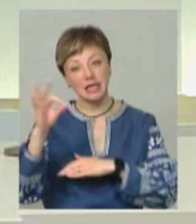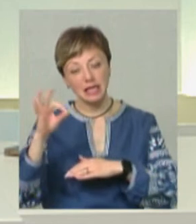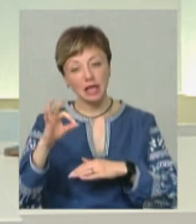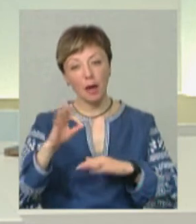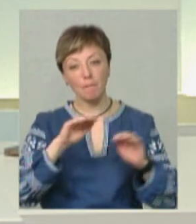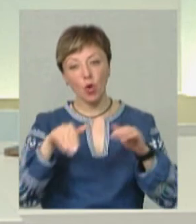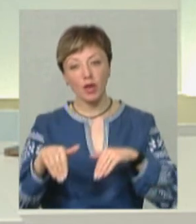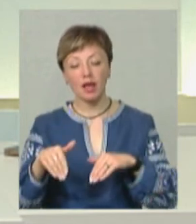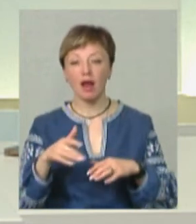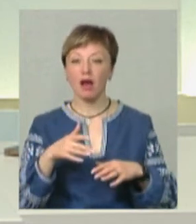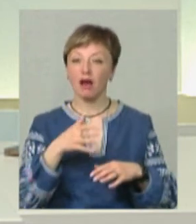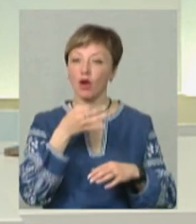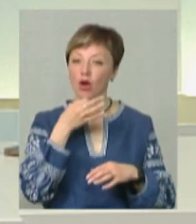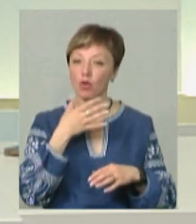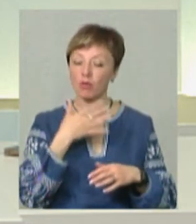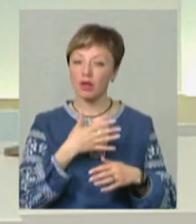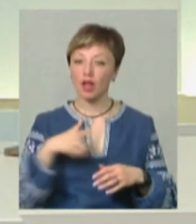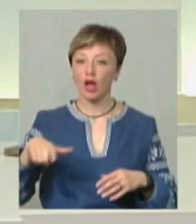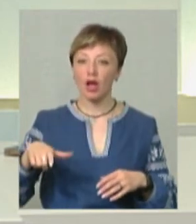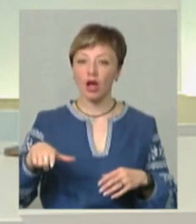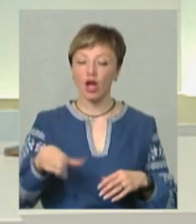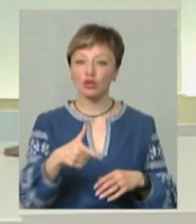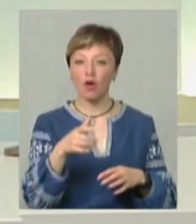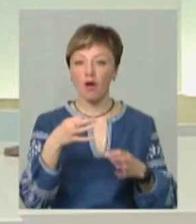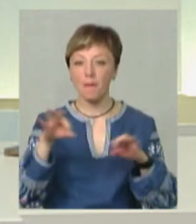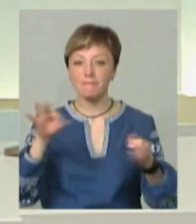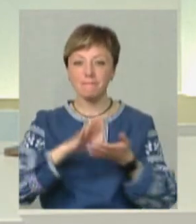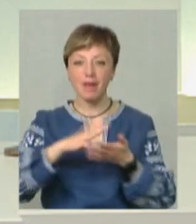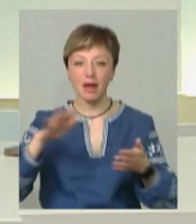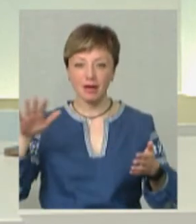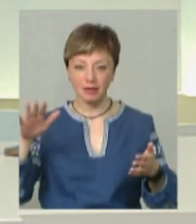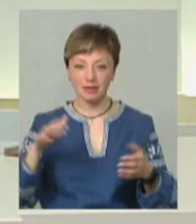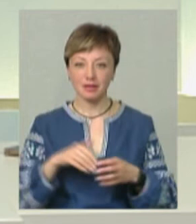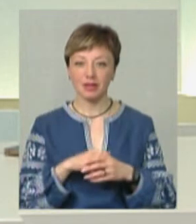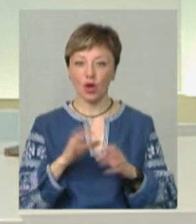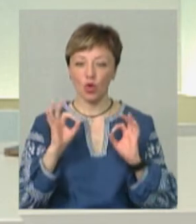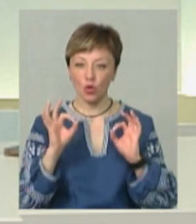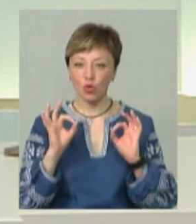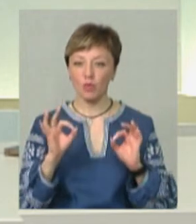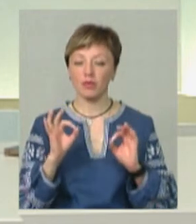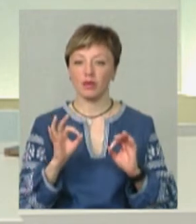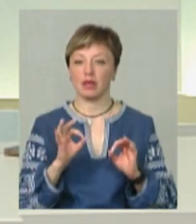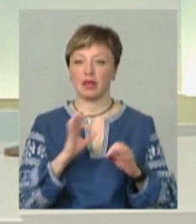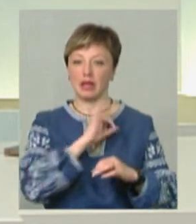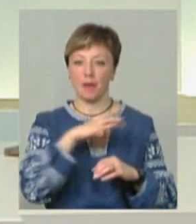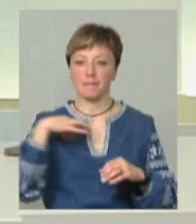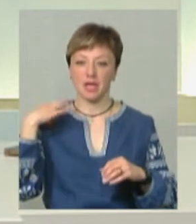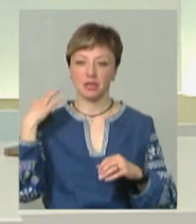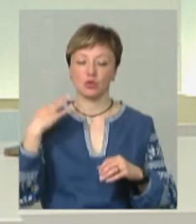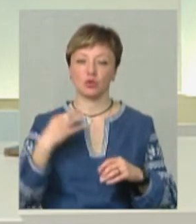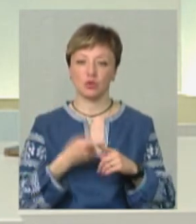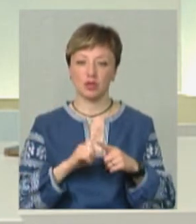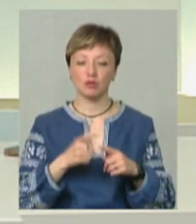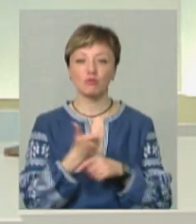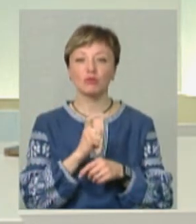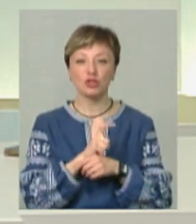Поділля любили річкові перли баламути, берламути. Вони такі були крупні. Ось намисто з цих річкових перлів,